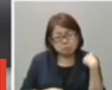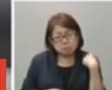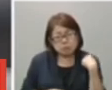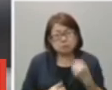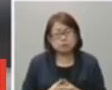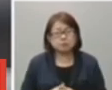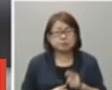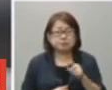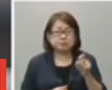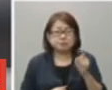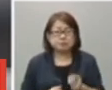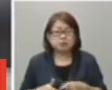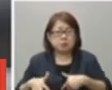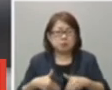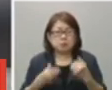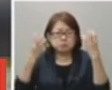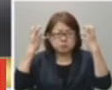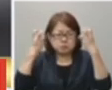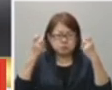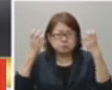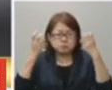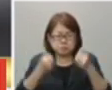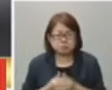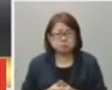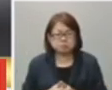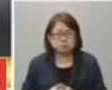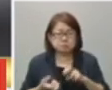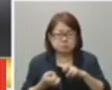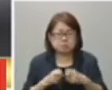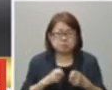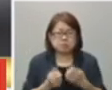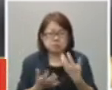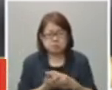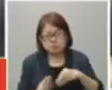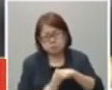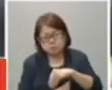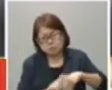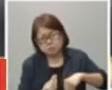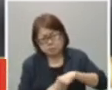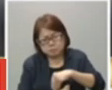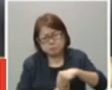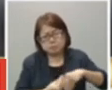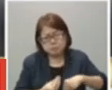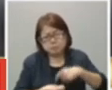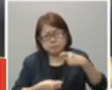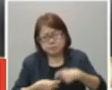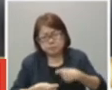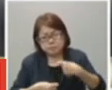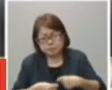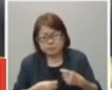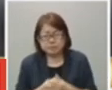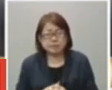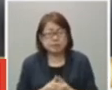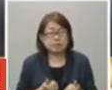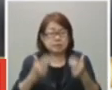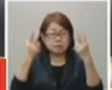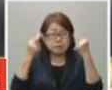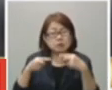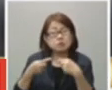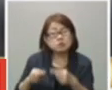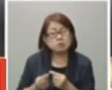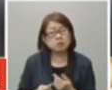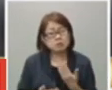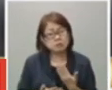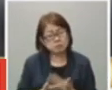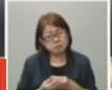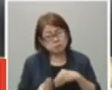ทุกคนเครียดครับจากพิษเศรษฐกิจที่ท่านตอบคำถามสภาแห่งนี้ว่าเศรษฐกิจที่ท่านบริหารมันดีเห